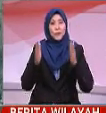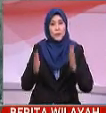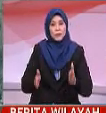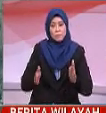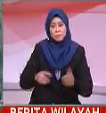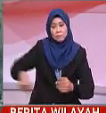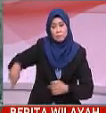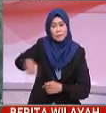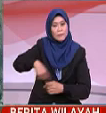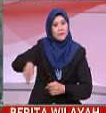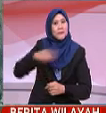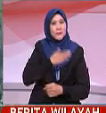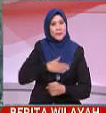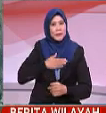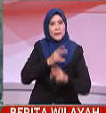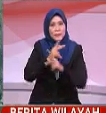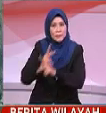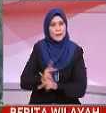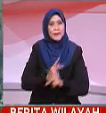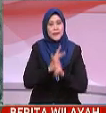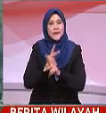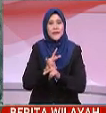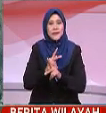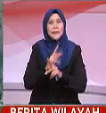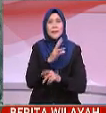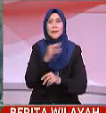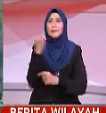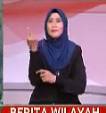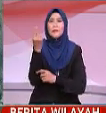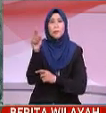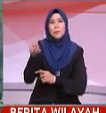yang terlibat masih lagi diminta untuk lebih berhati-hati dan